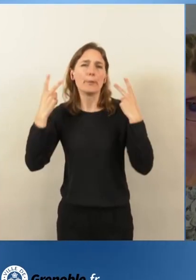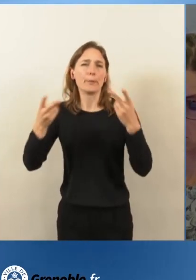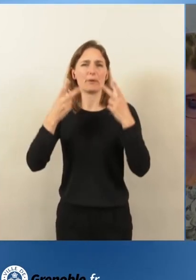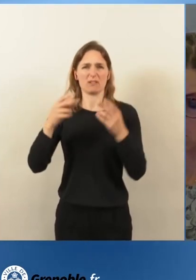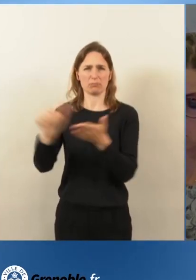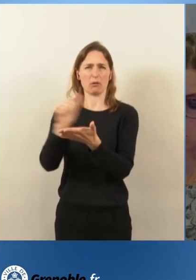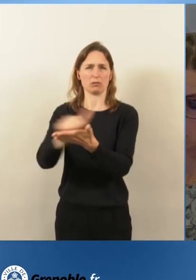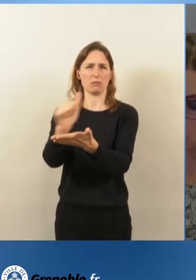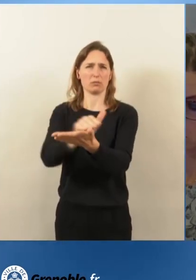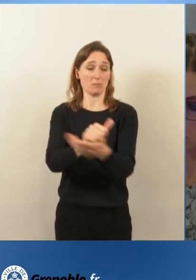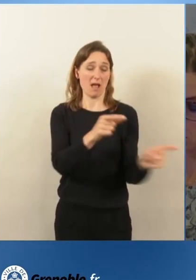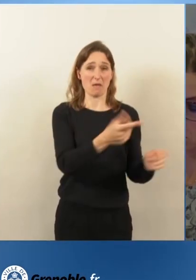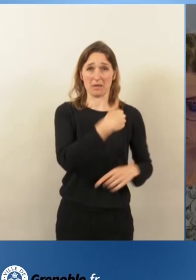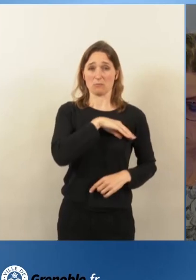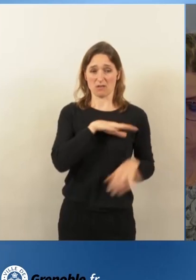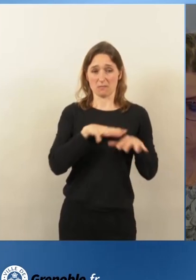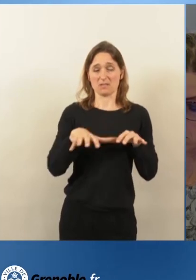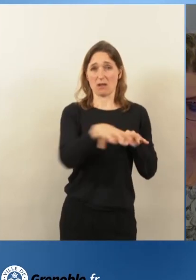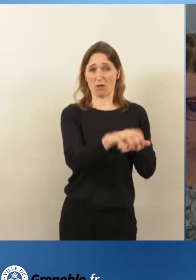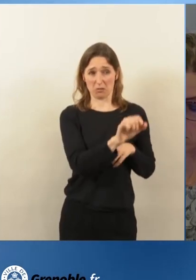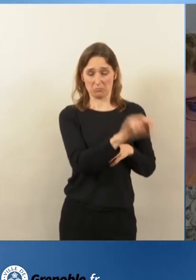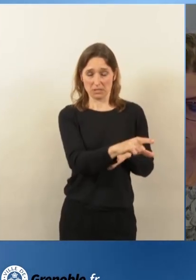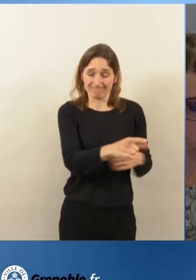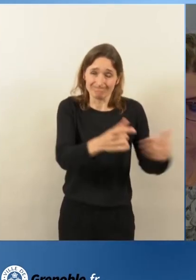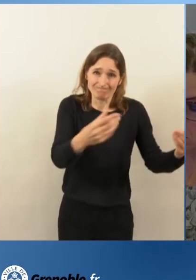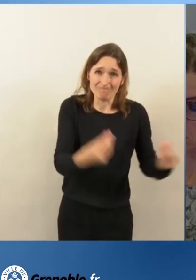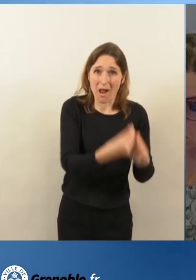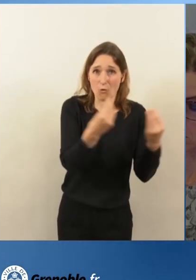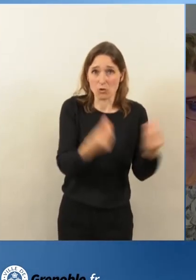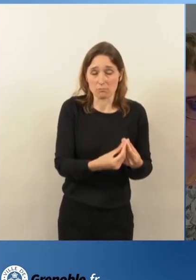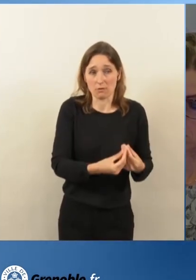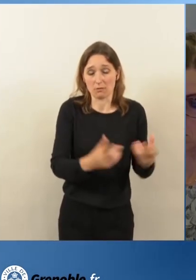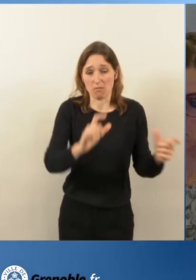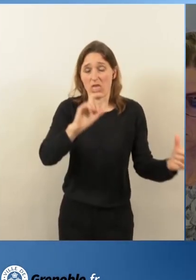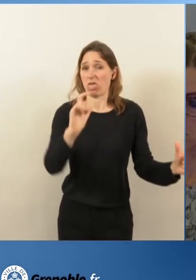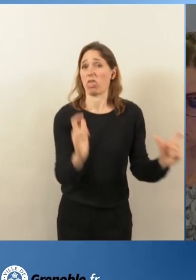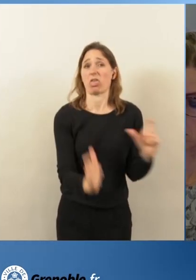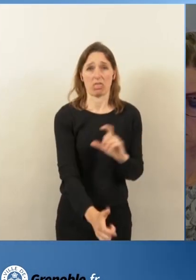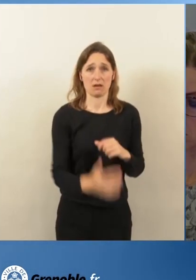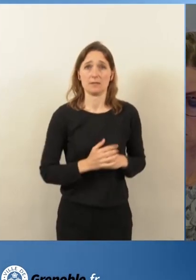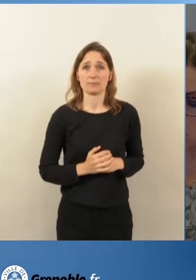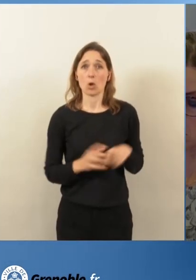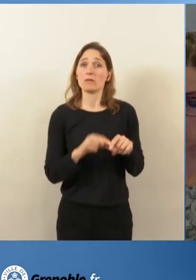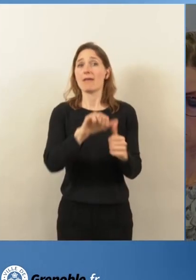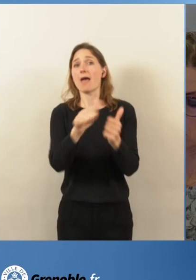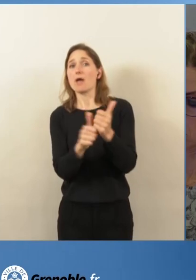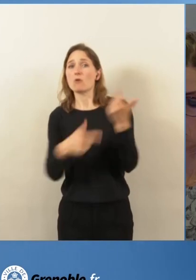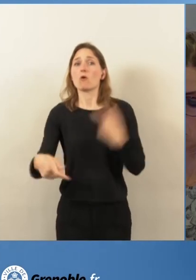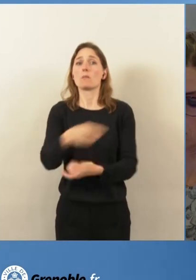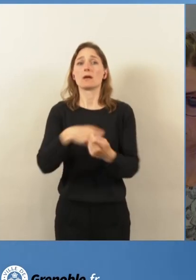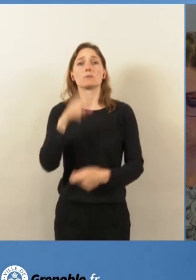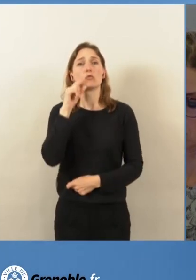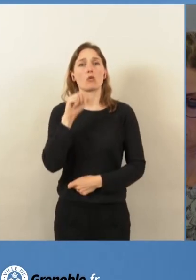elle était responsable d'un secteur qui malheureusement est plus qu'en friche l'adjo-commerce Maxence à l'auto